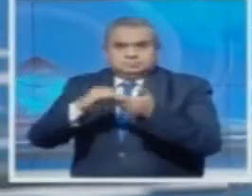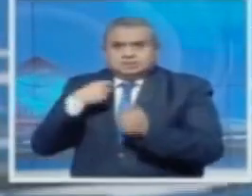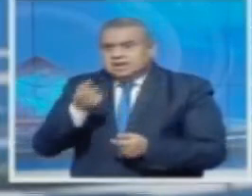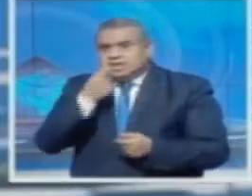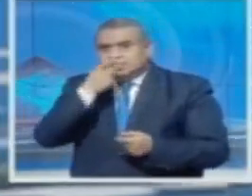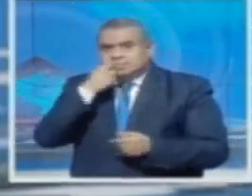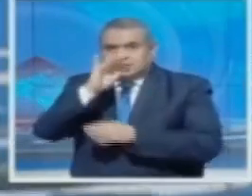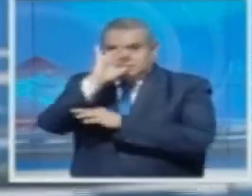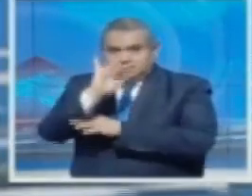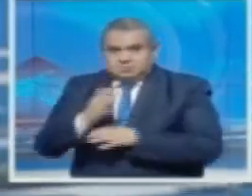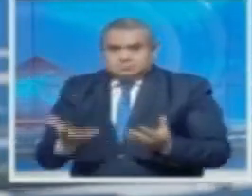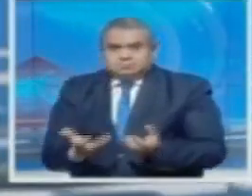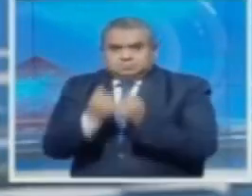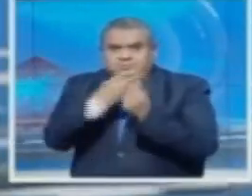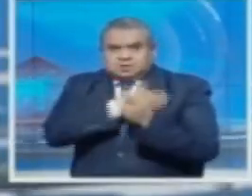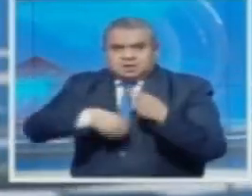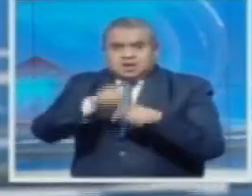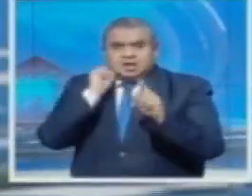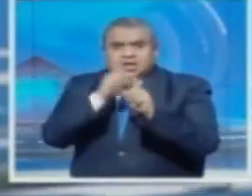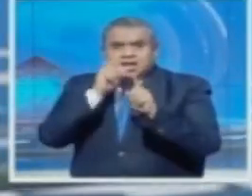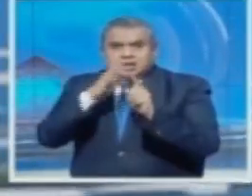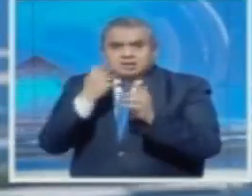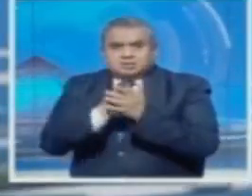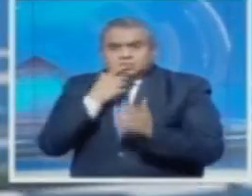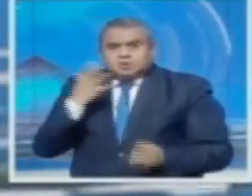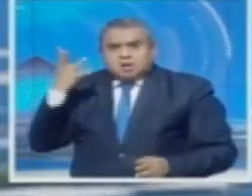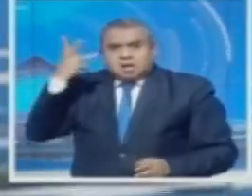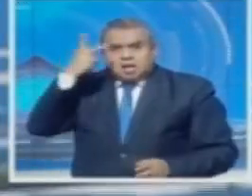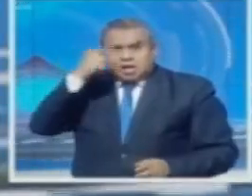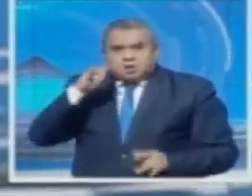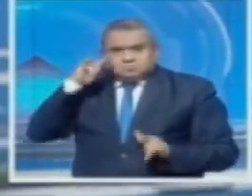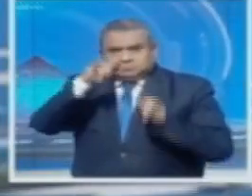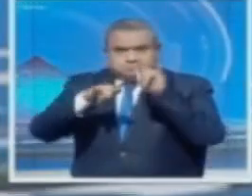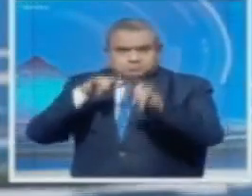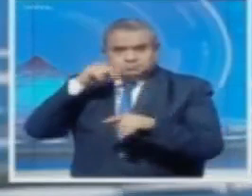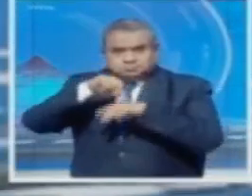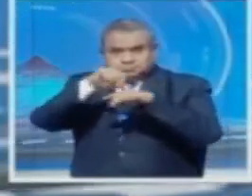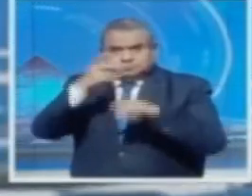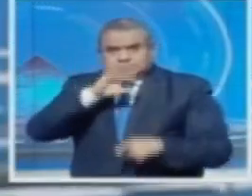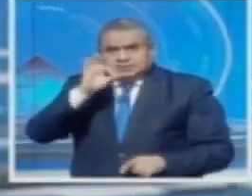العلاجية والوقائية لضيوف الرحمن والذي وصل عددهم إلى